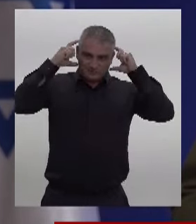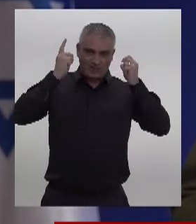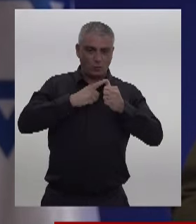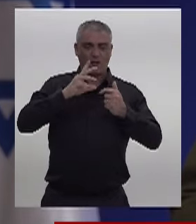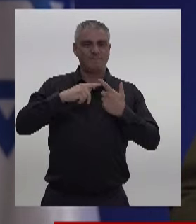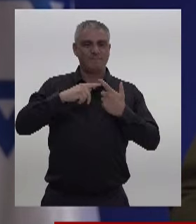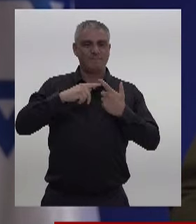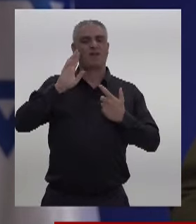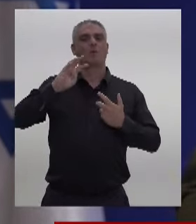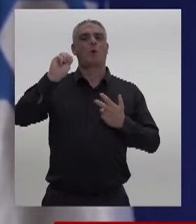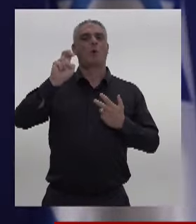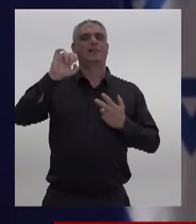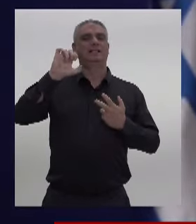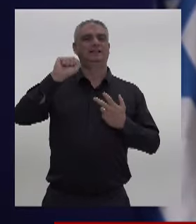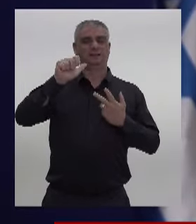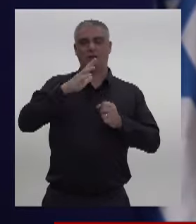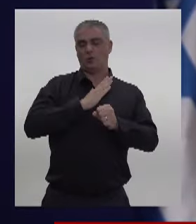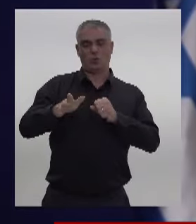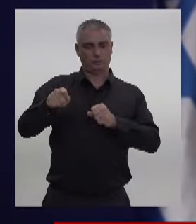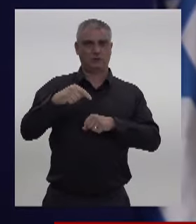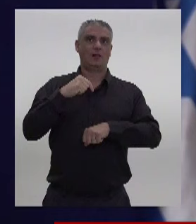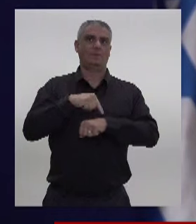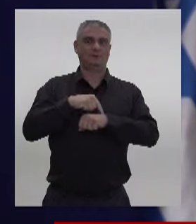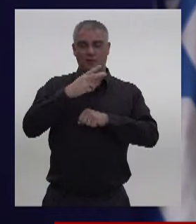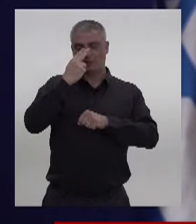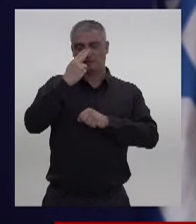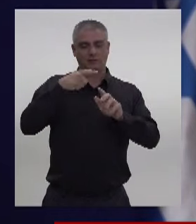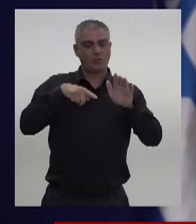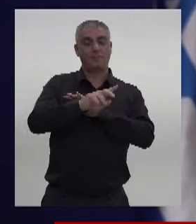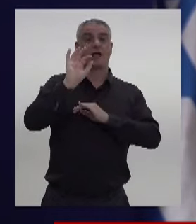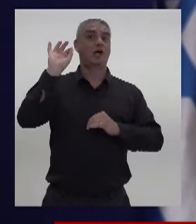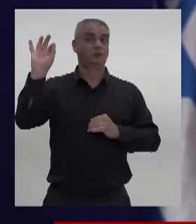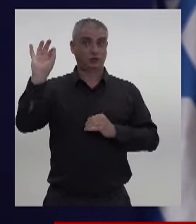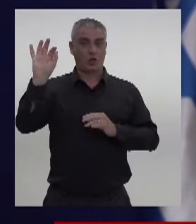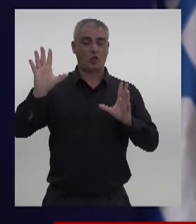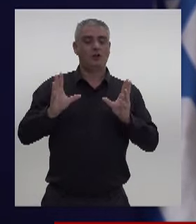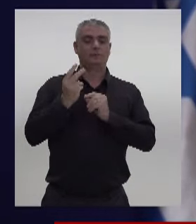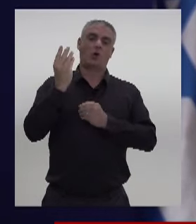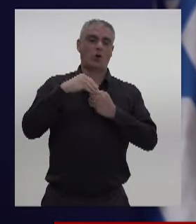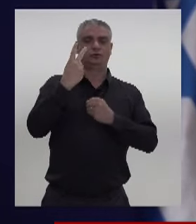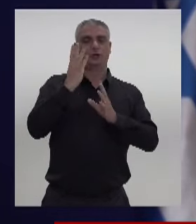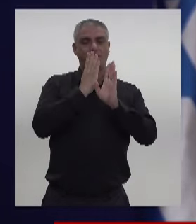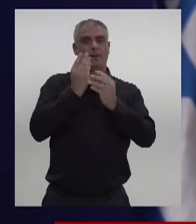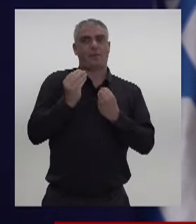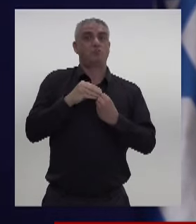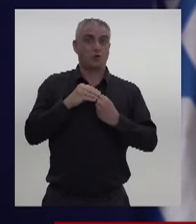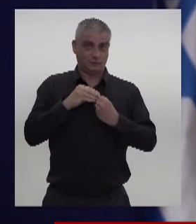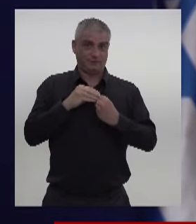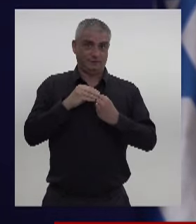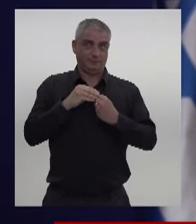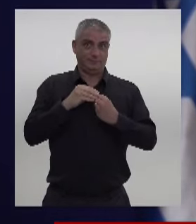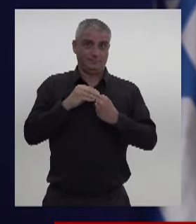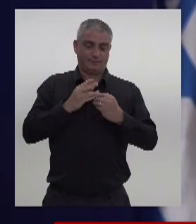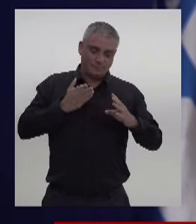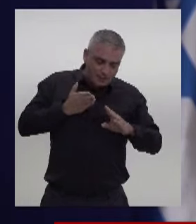ולמר ניסה הוא חוסל במהלך ניסיון בריחה שלו יחד עם שני מחבלים נוספים